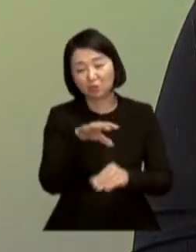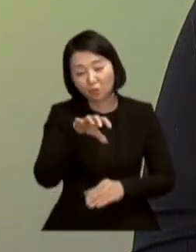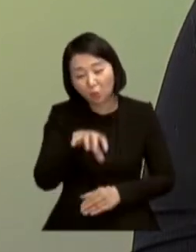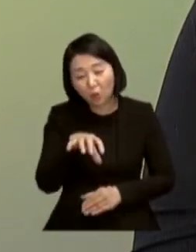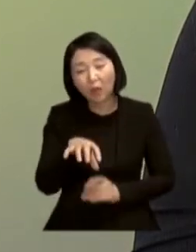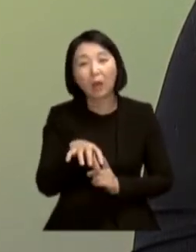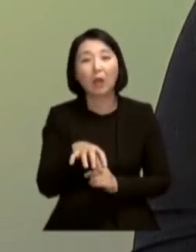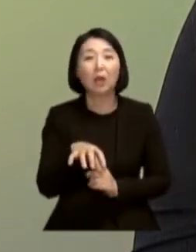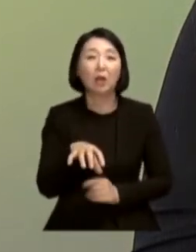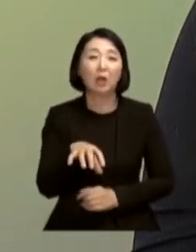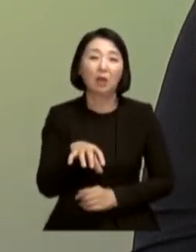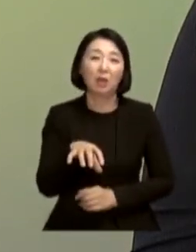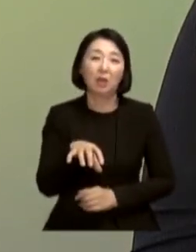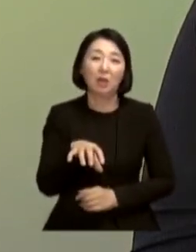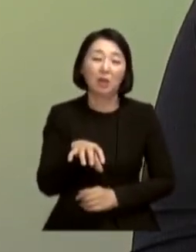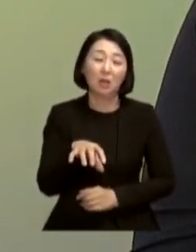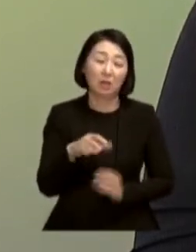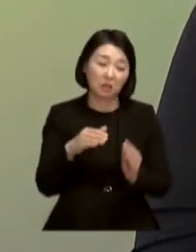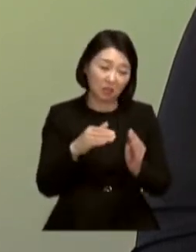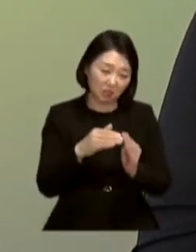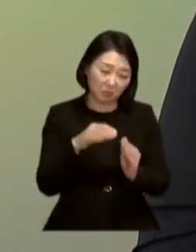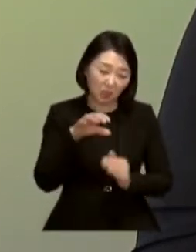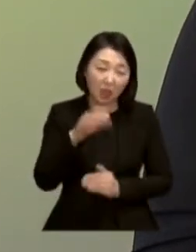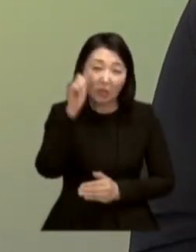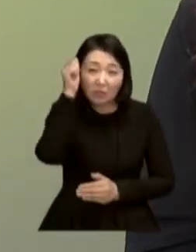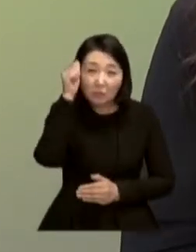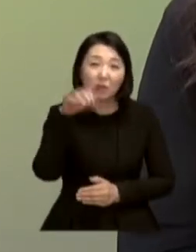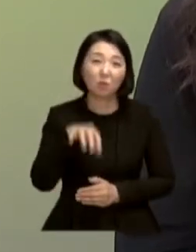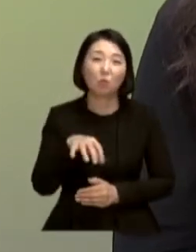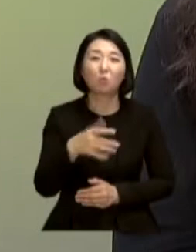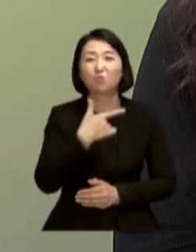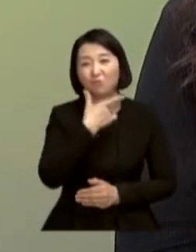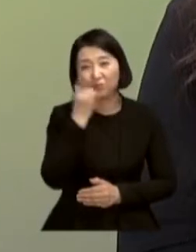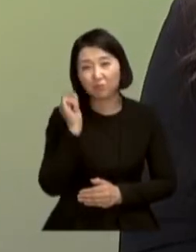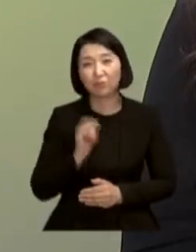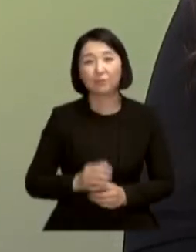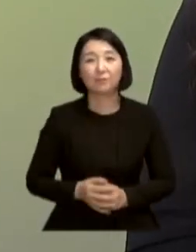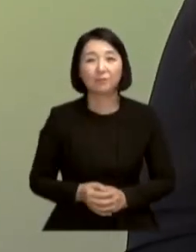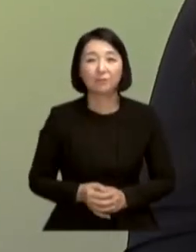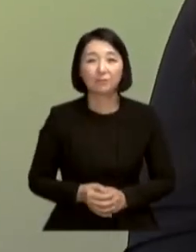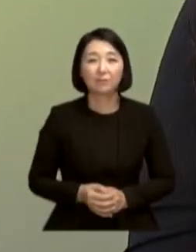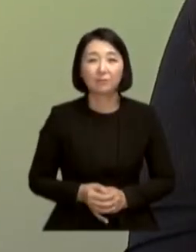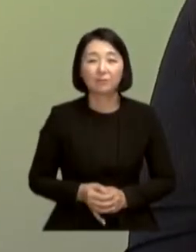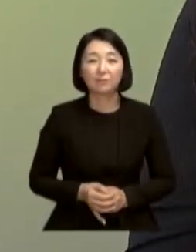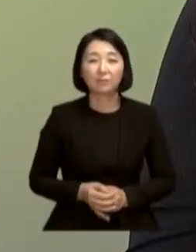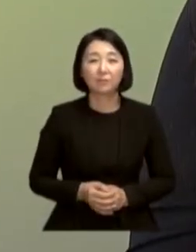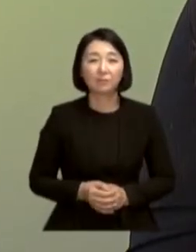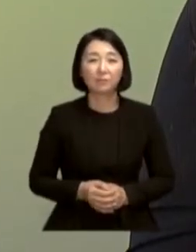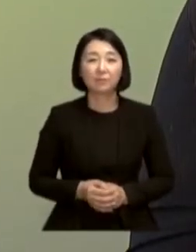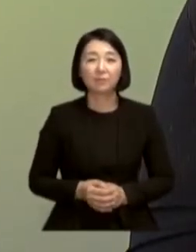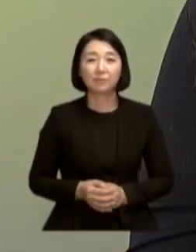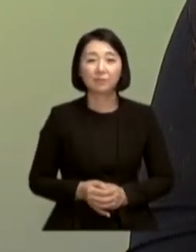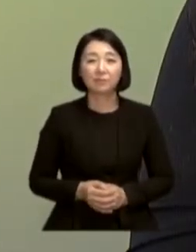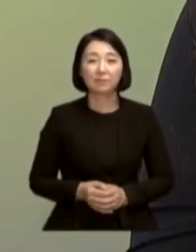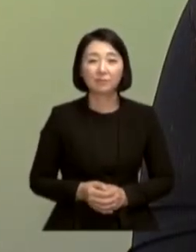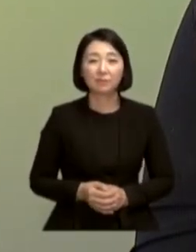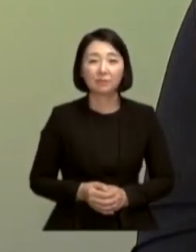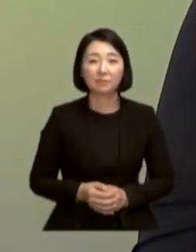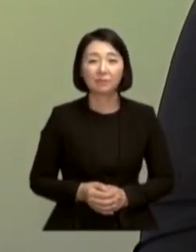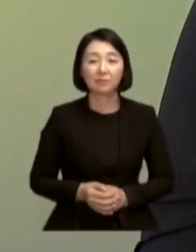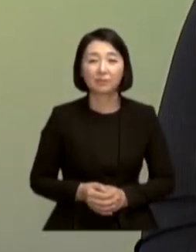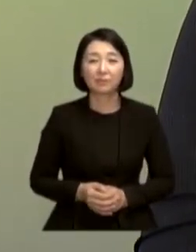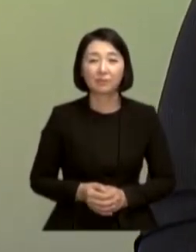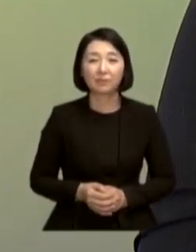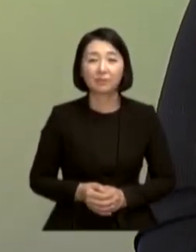수 있는 숙소나 룸이 많이 부족한 상황입니다. 그래서 그런 상황들이 그 똑같은